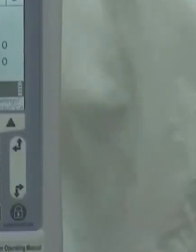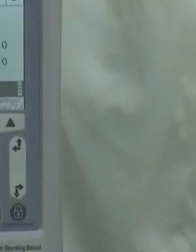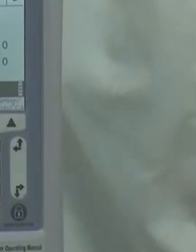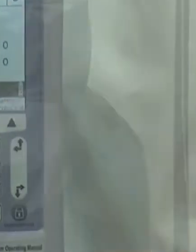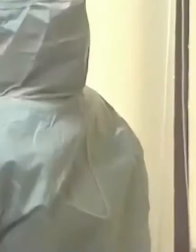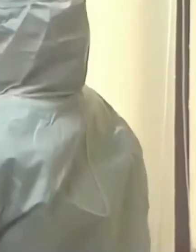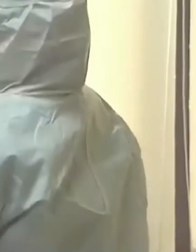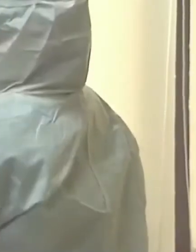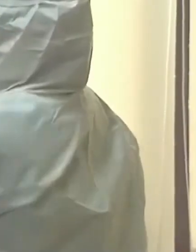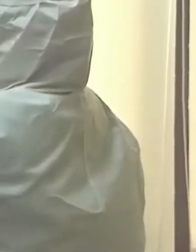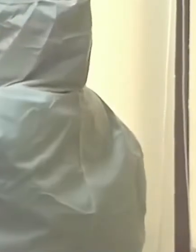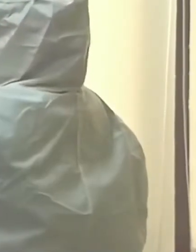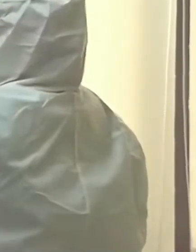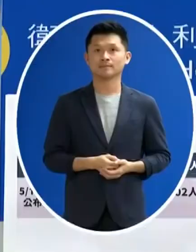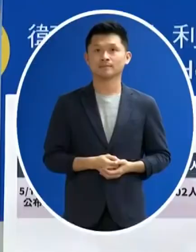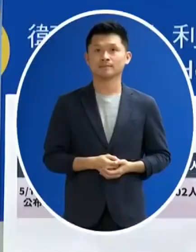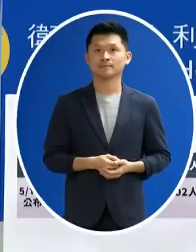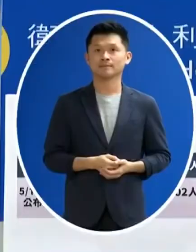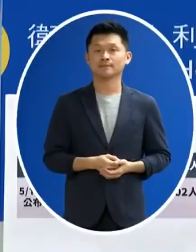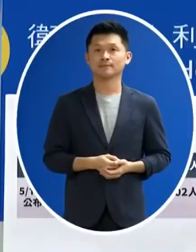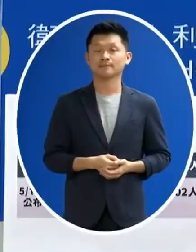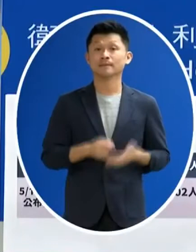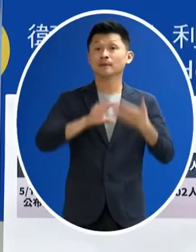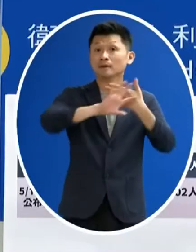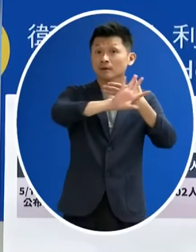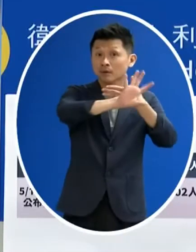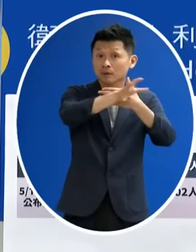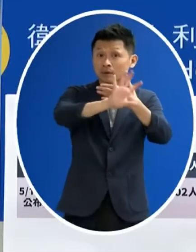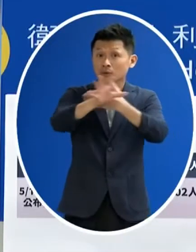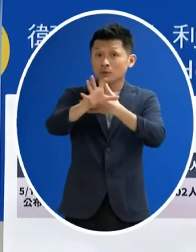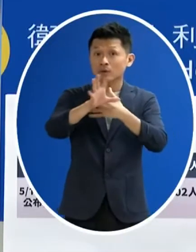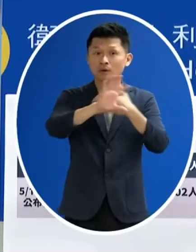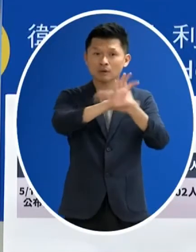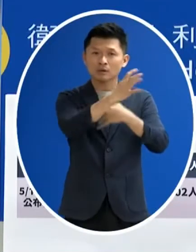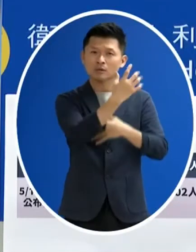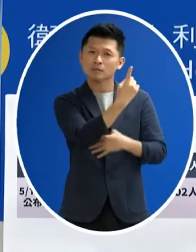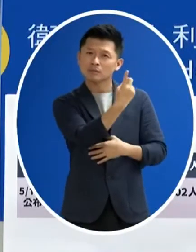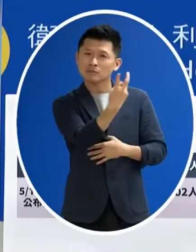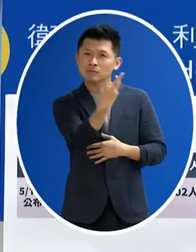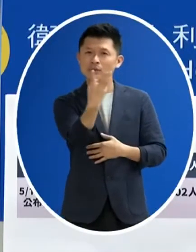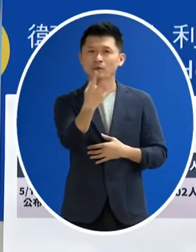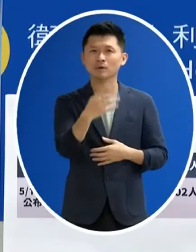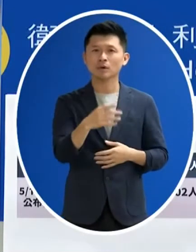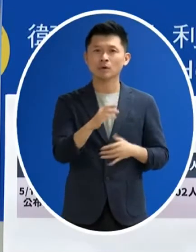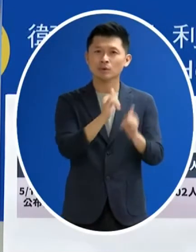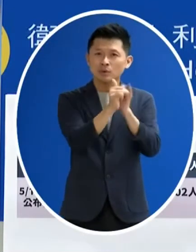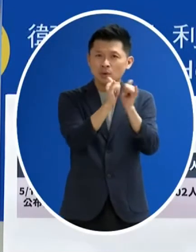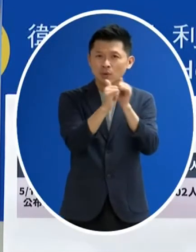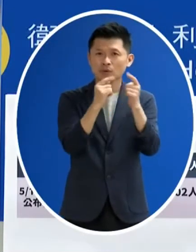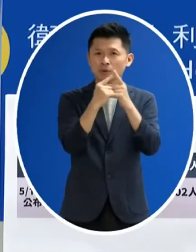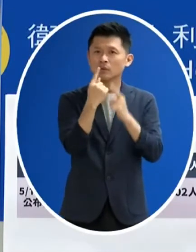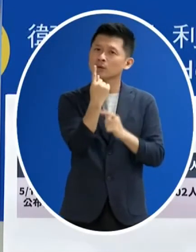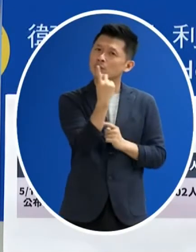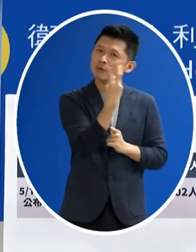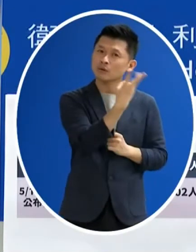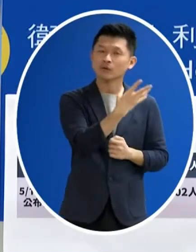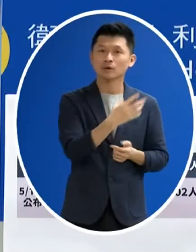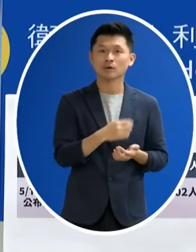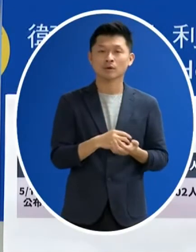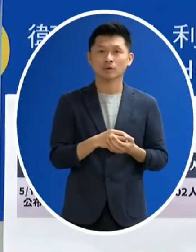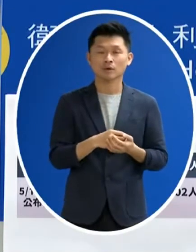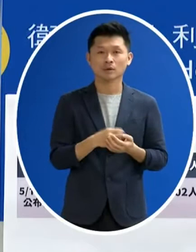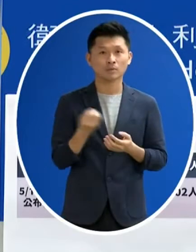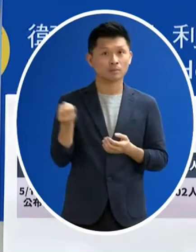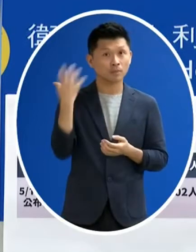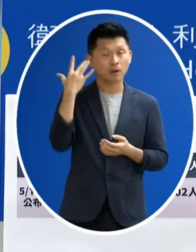张尚纯则表示不建议。 在国外某些国家确实有一些民众就是认为听到了一些这